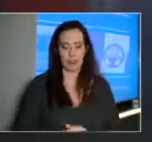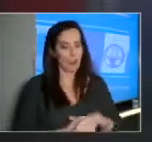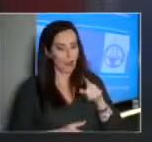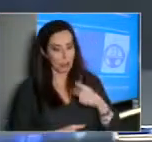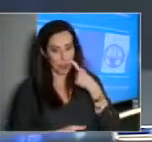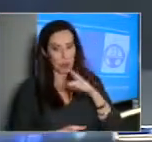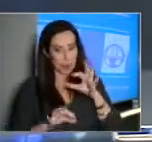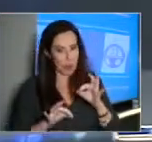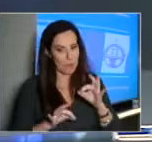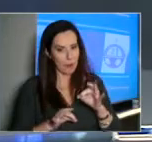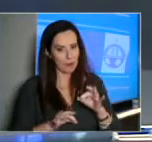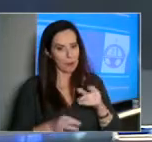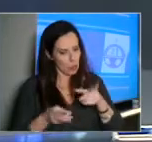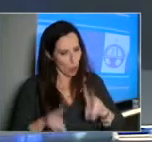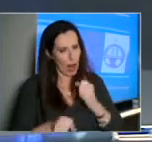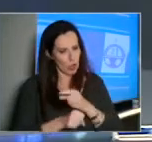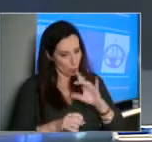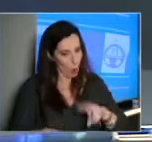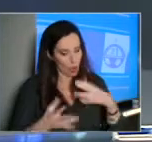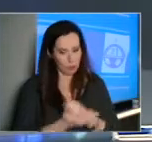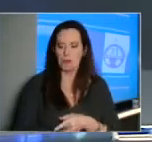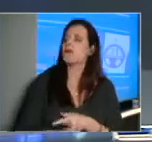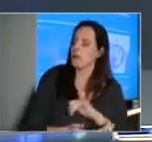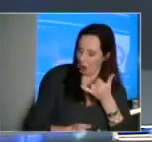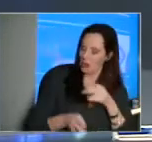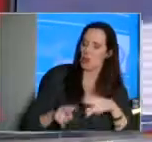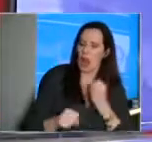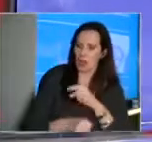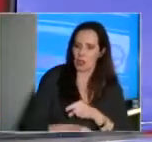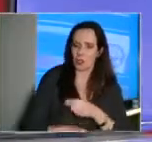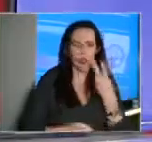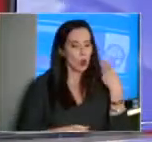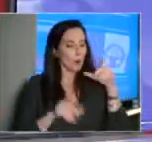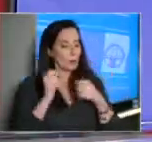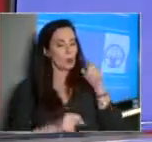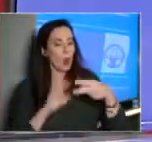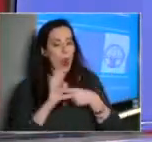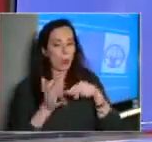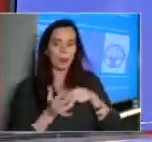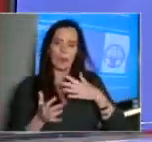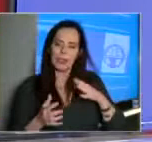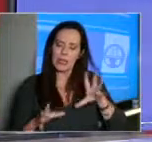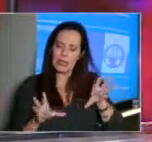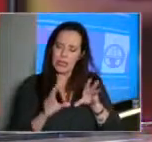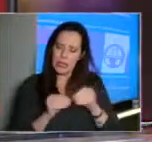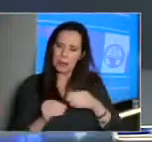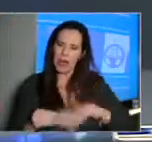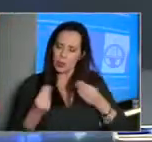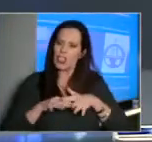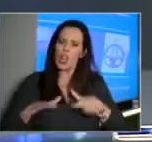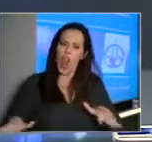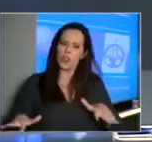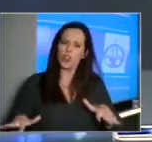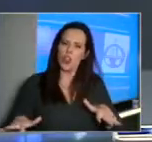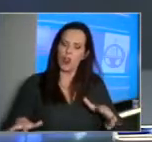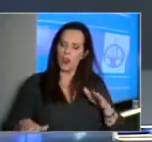רואה שהיא באמת הפרסונה שמסוגלת לעשות את זה? היא מסוגלת לעשות. היו הרבה אנשים שהגיעו לפוליטיקה מתוך כוונות טובות, התיישו ומיד